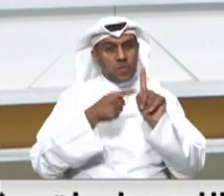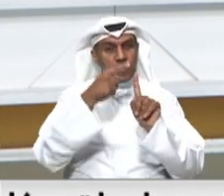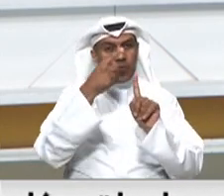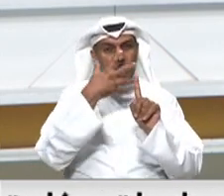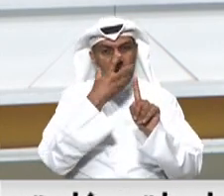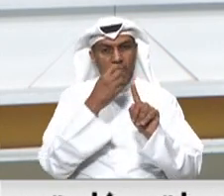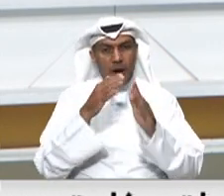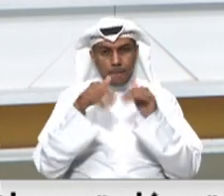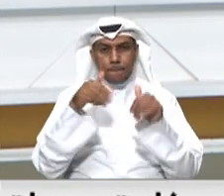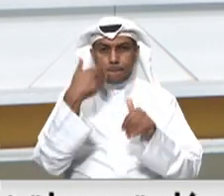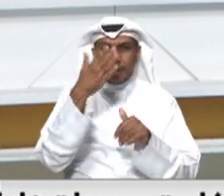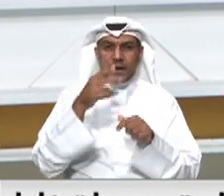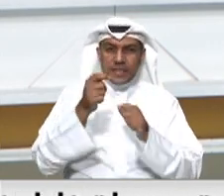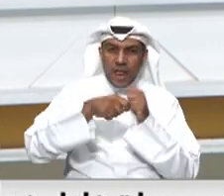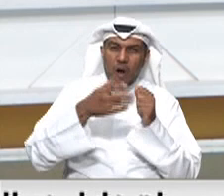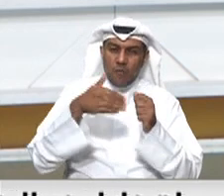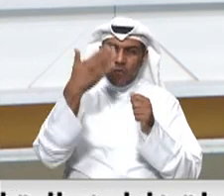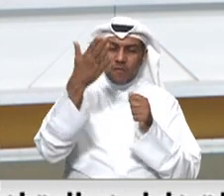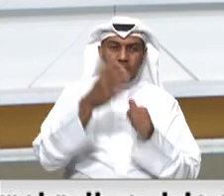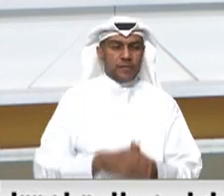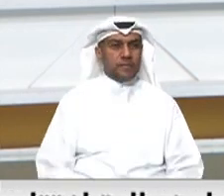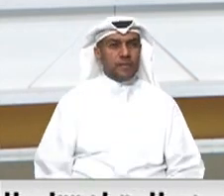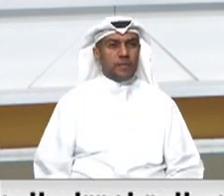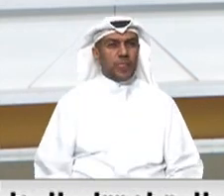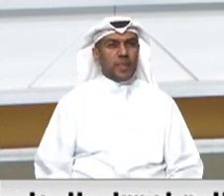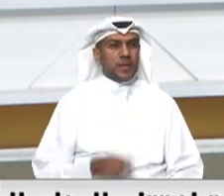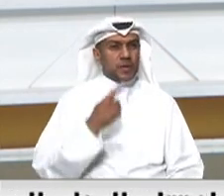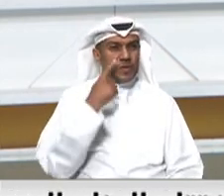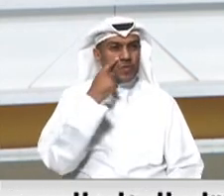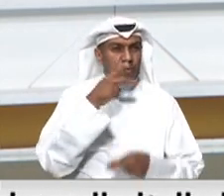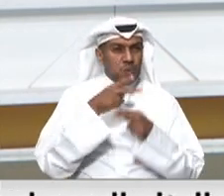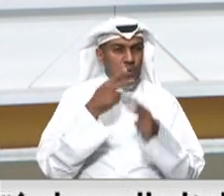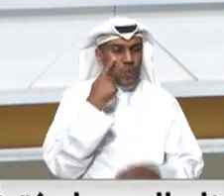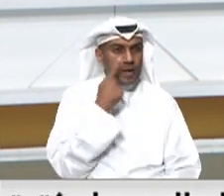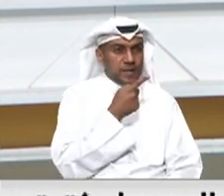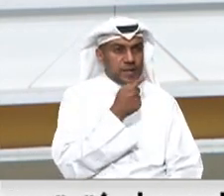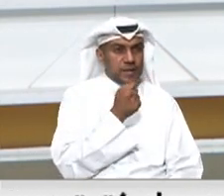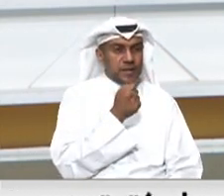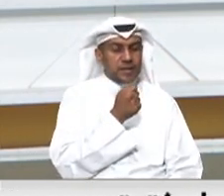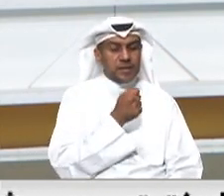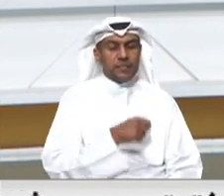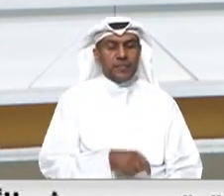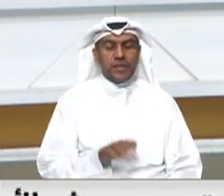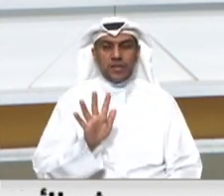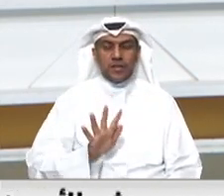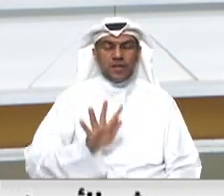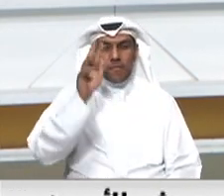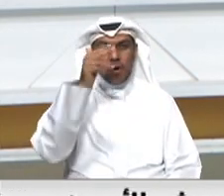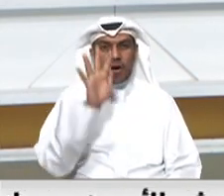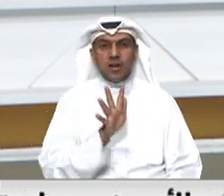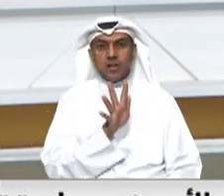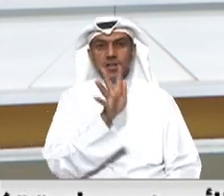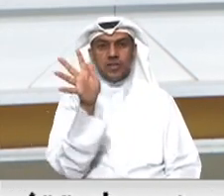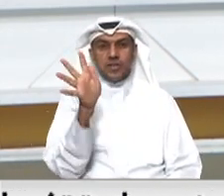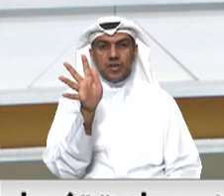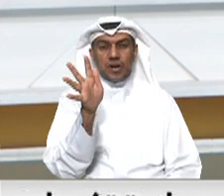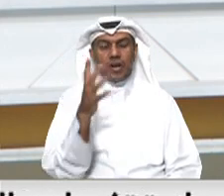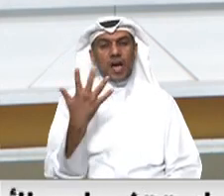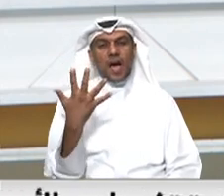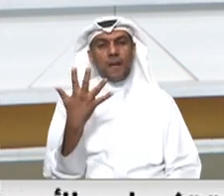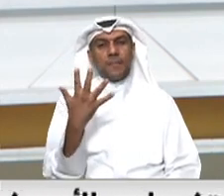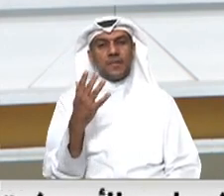الصحراوية والزراعية من دولة الكويت. أجوانا الحالية في مدينة الكويت أجوانا صافية، الرياح شمالية شرقية سرعتها 5 كيلومتر